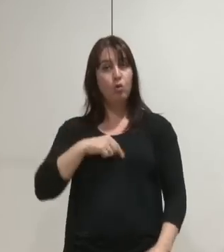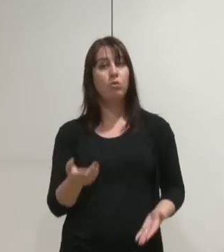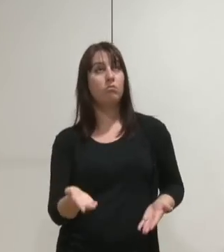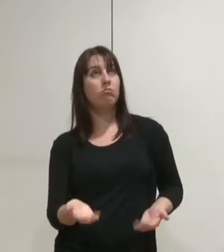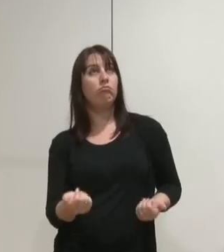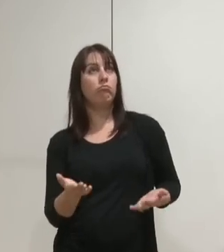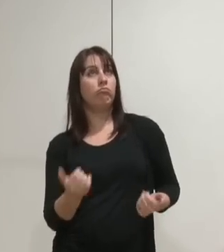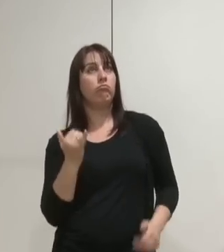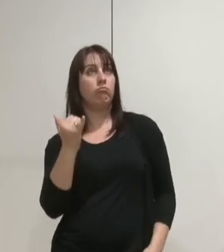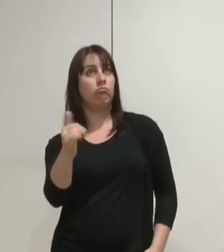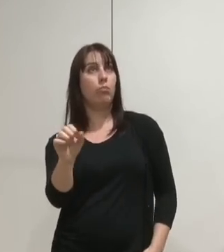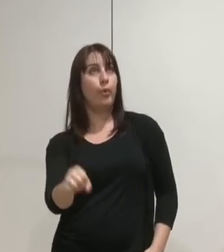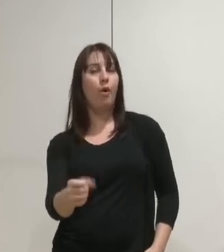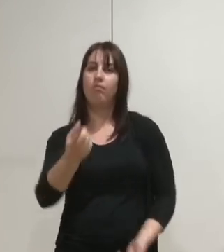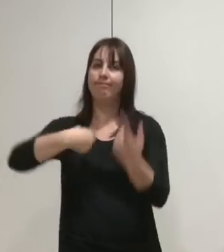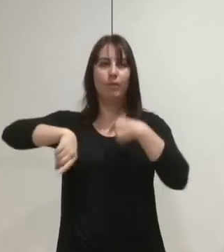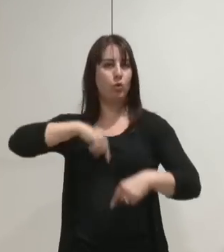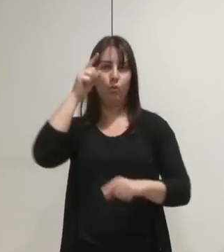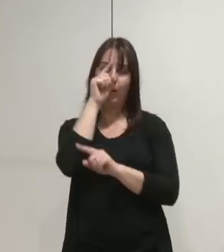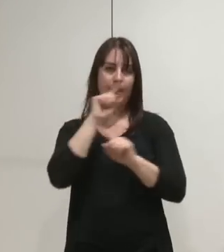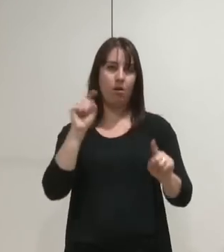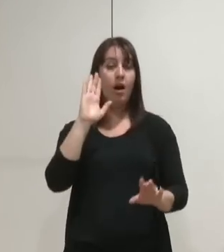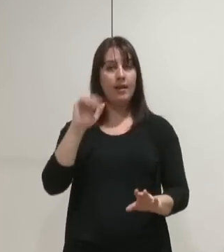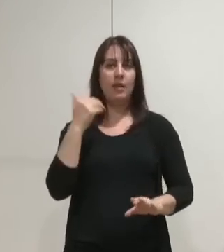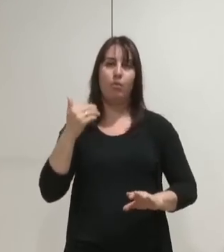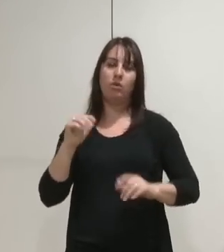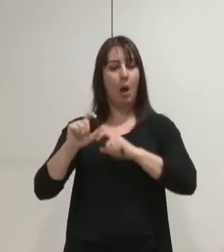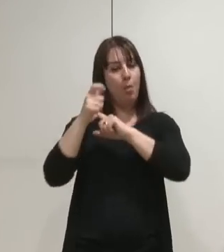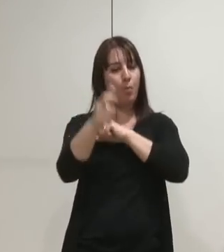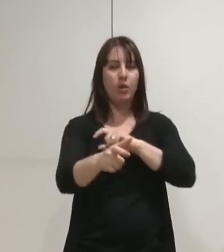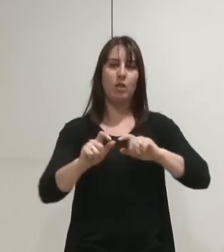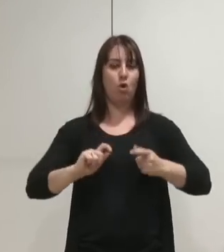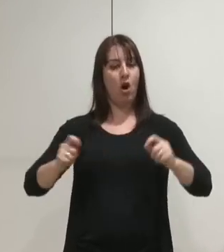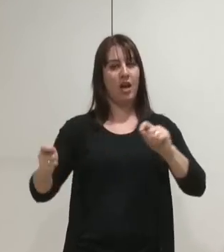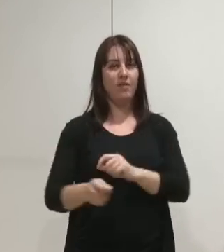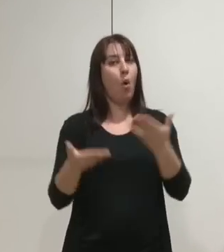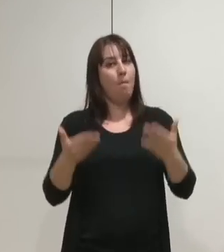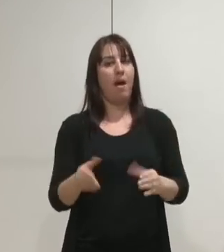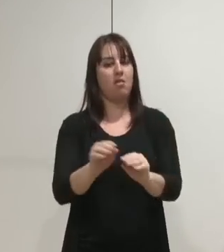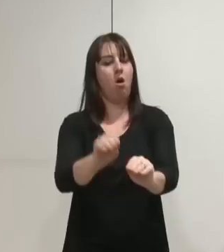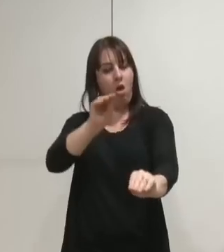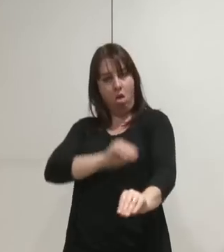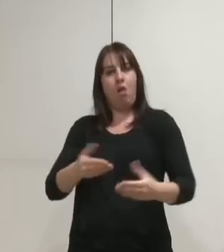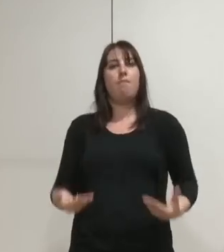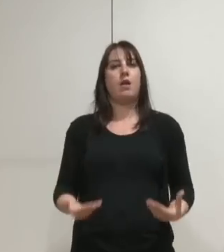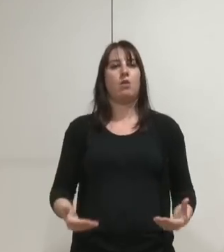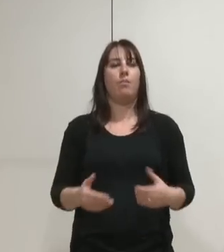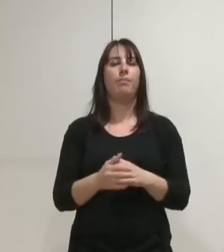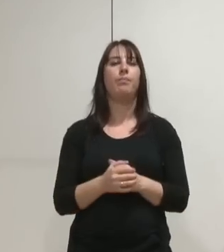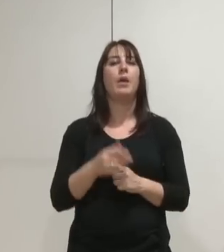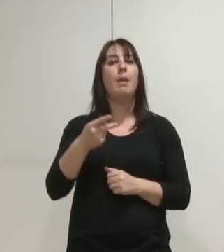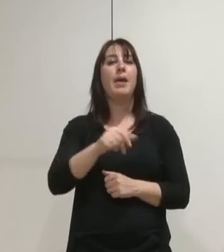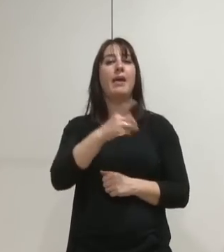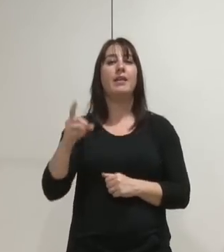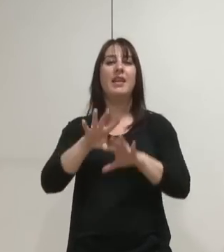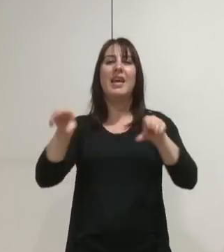pensons pas et c'est pourquoi nous osons la procédure de révision aujourd'hui le PADD élaboré par l'ancienne